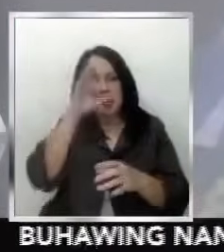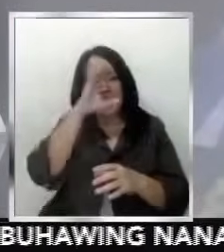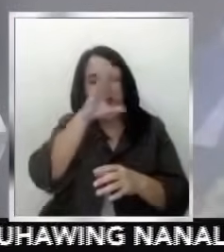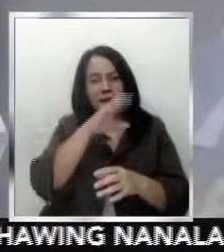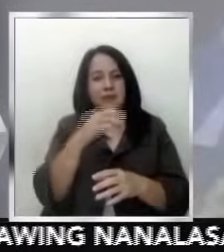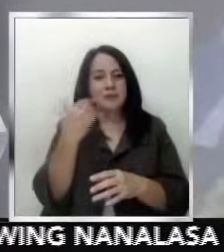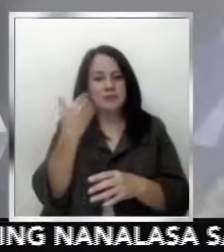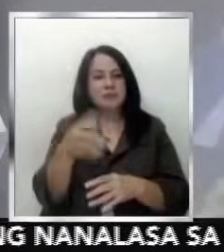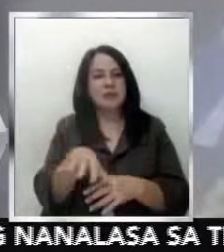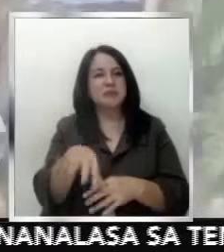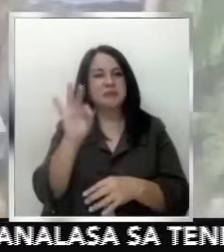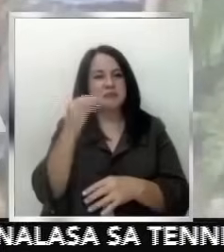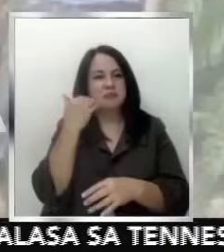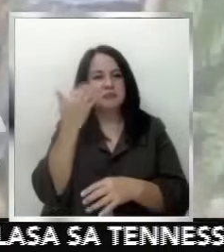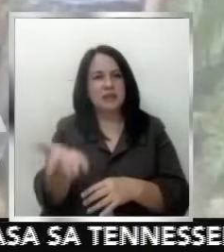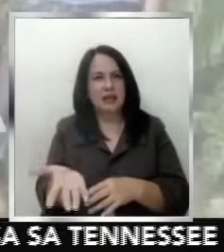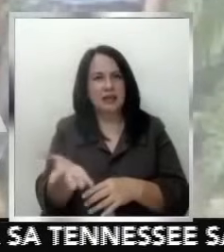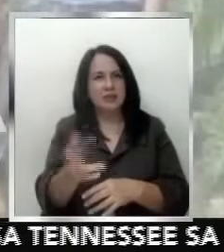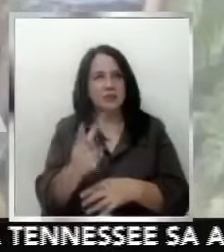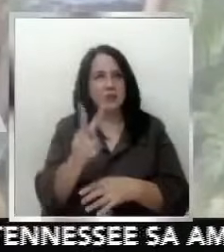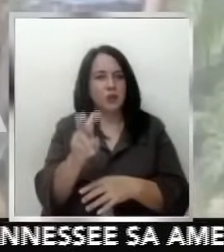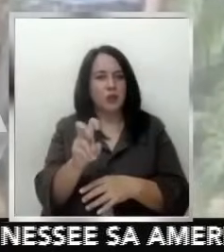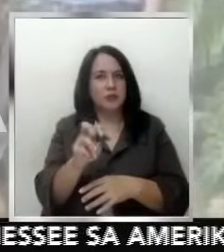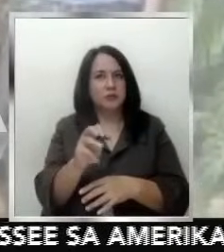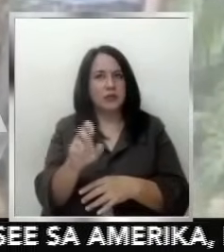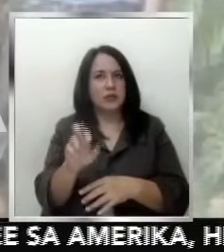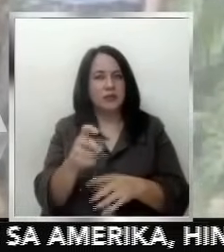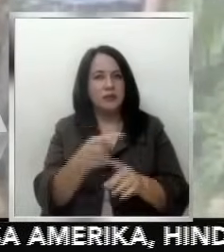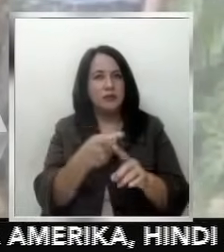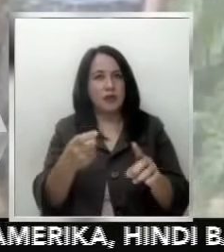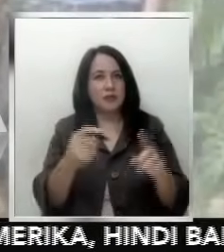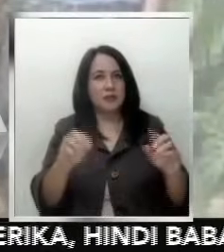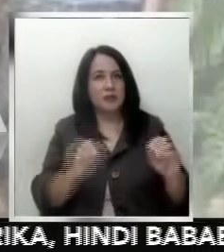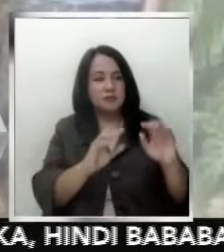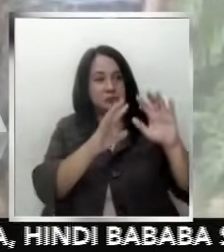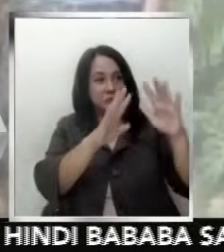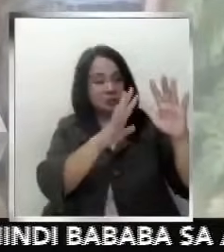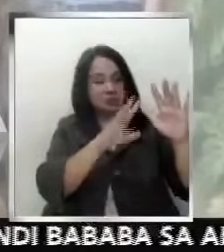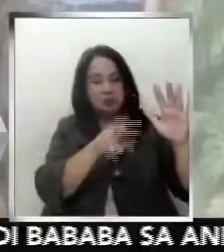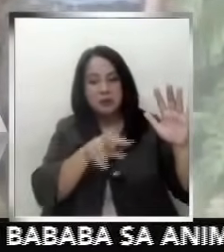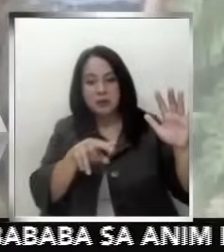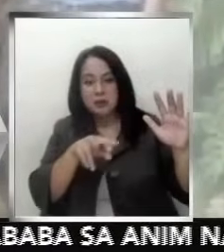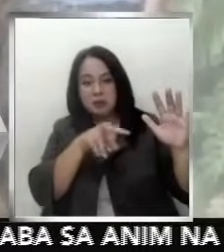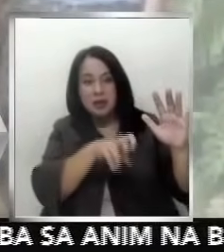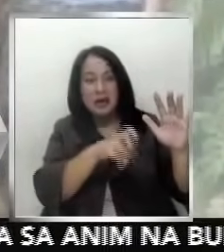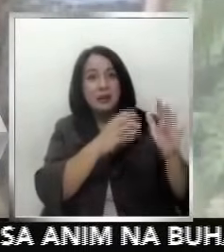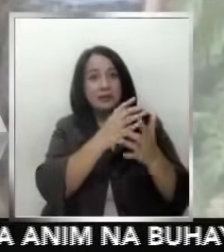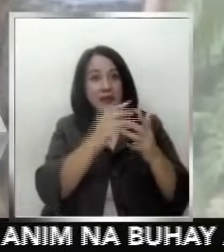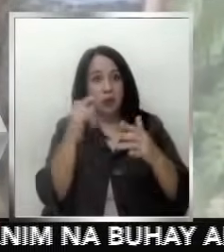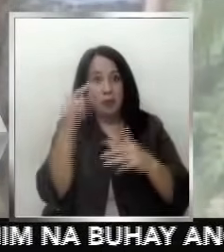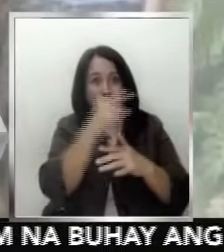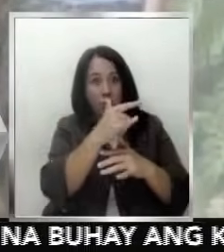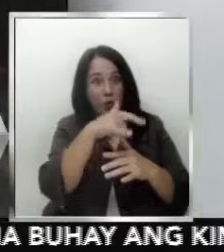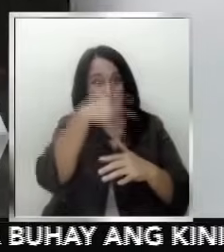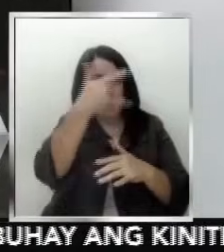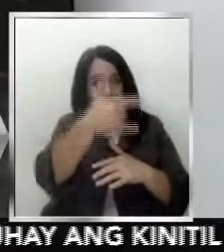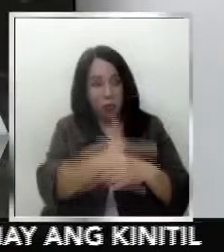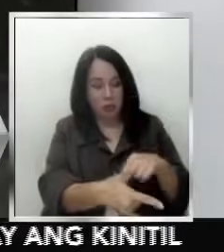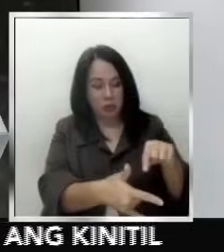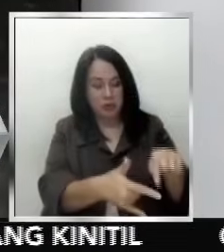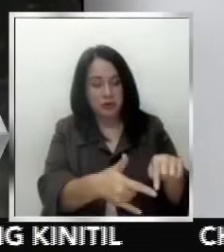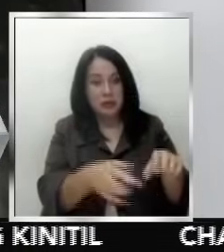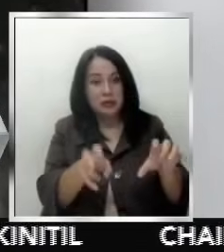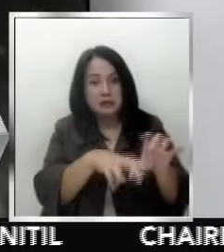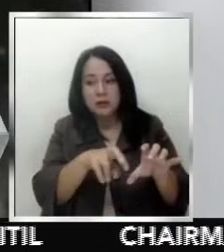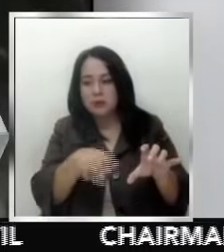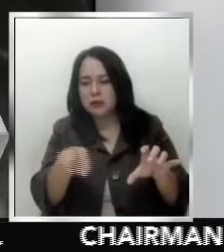ang biktima 200 metro ang layo mula sa bahagi ng bundok kung saan natagpuan ang bahagi ng eroplano. Ngayong araw inaasahang